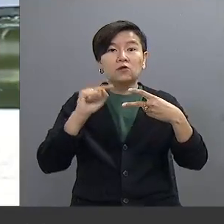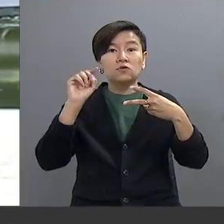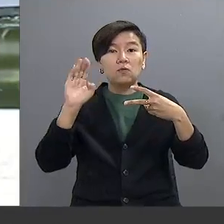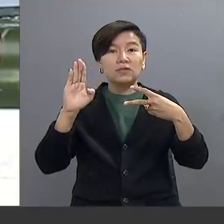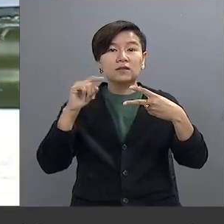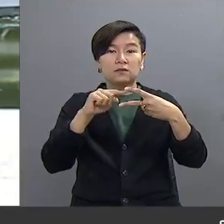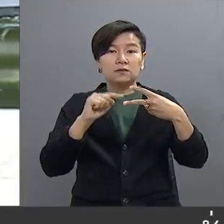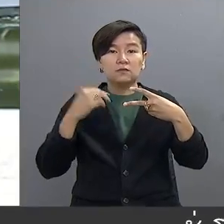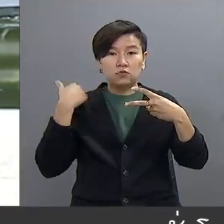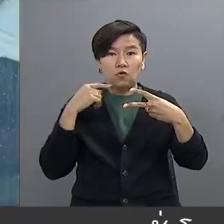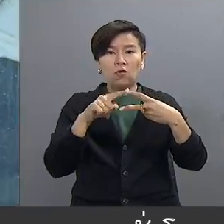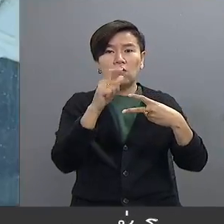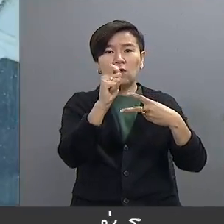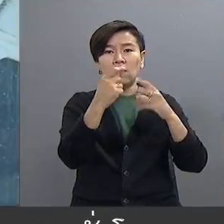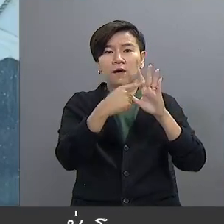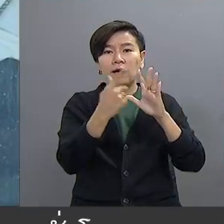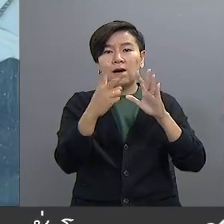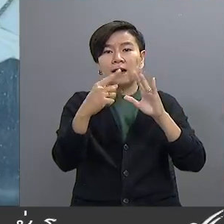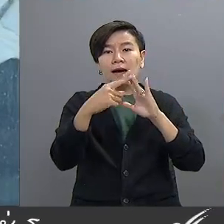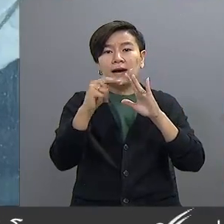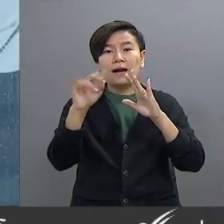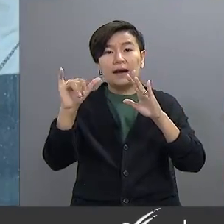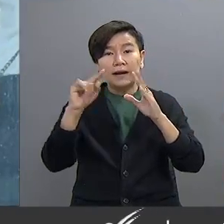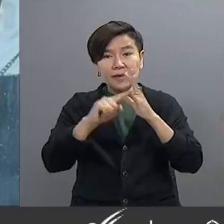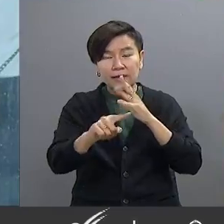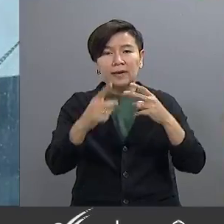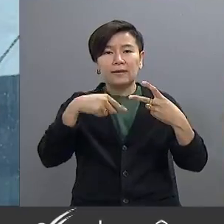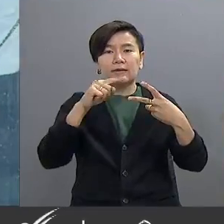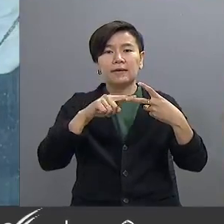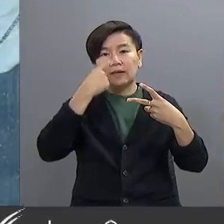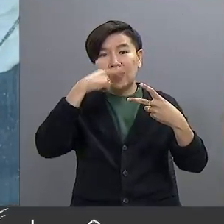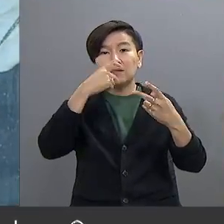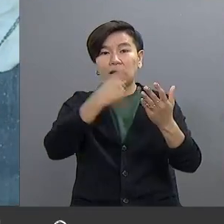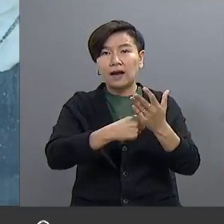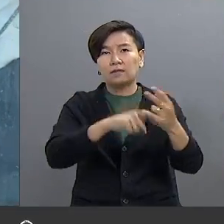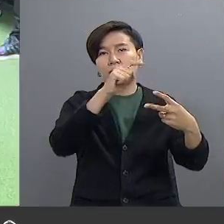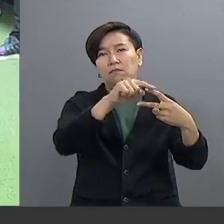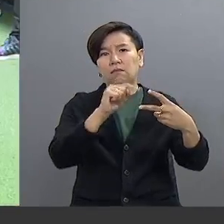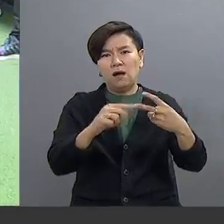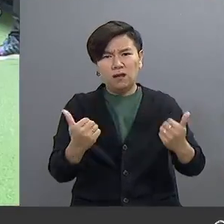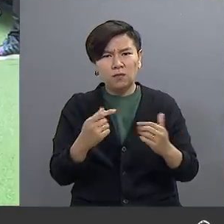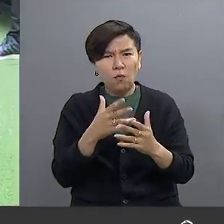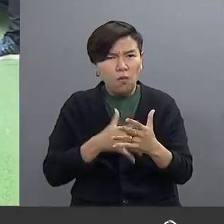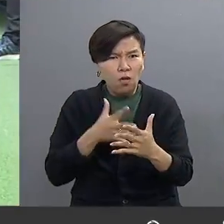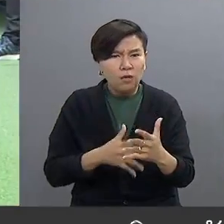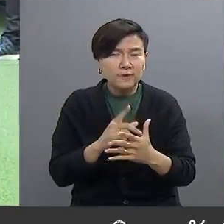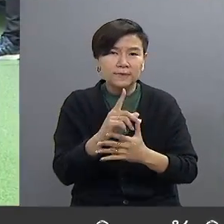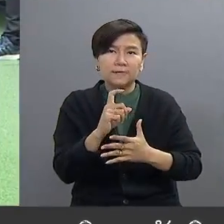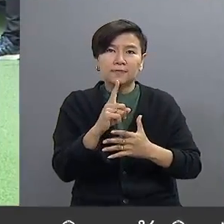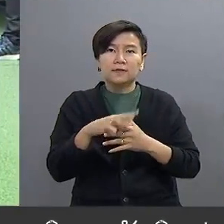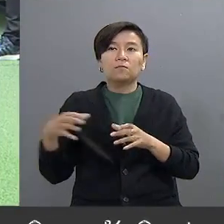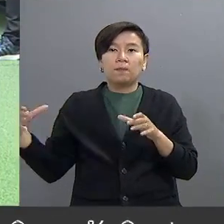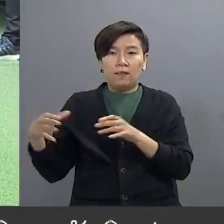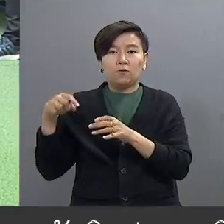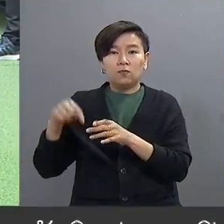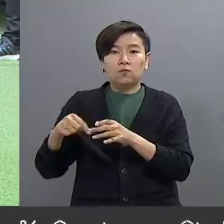คืบหน้ากันหน่อยเหมือนเป็นความคืบหน้าที่ไม่คืบหน้านะคะคือตัวแทนผู้เอาประกันกลุ่มจิตอาสาพลังบริสุทธิ์ค่ะ